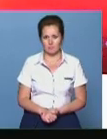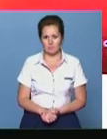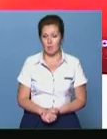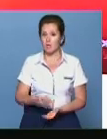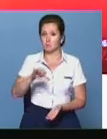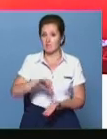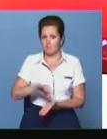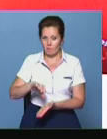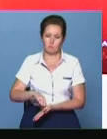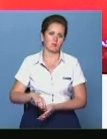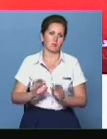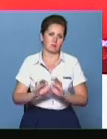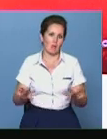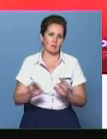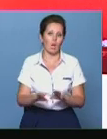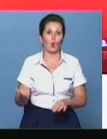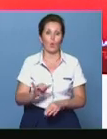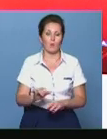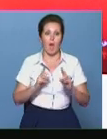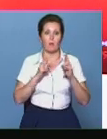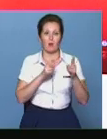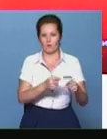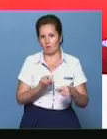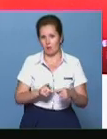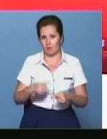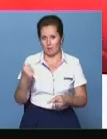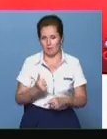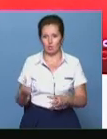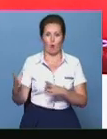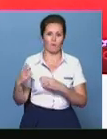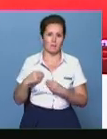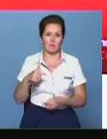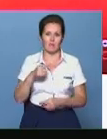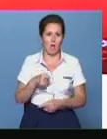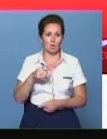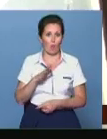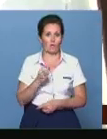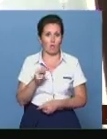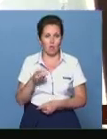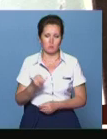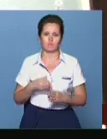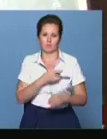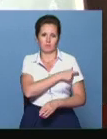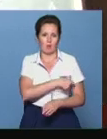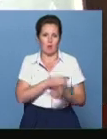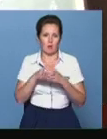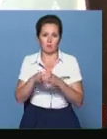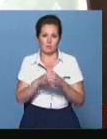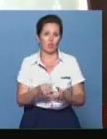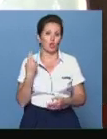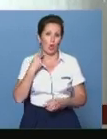Приставы рассказали, куда отправиться на этой неделе в совместные с газовиками рейды. В общих планах навести должников